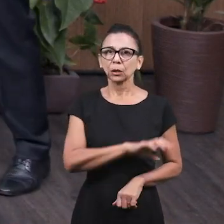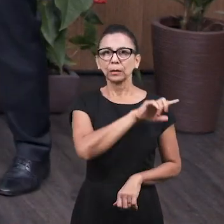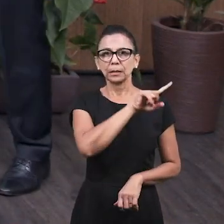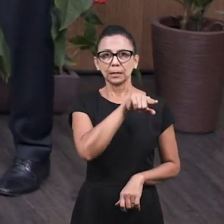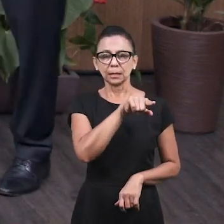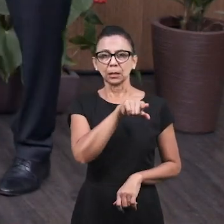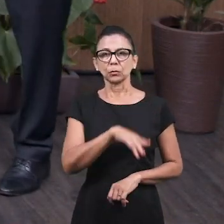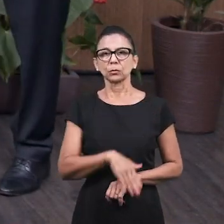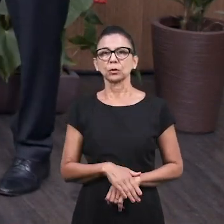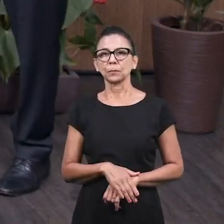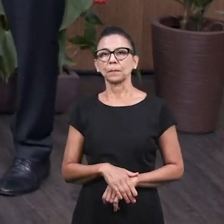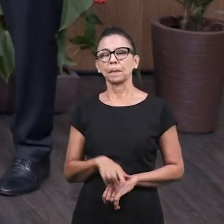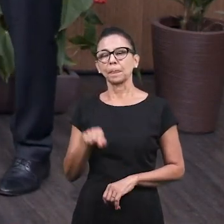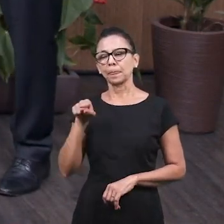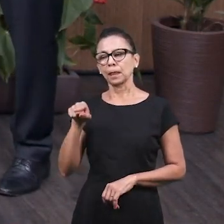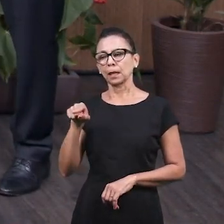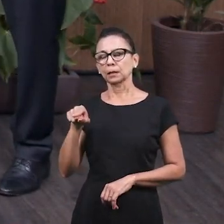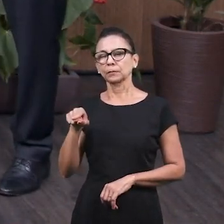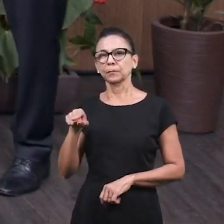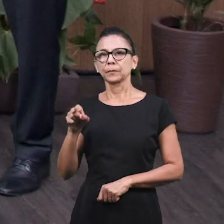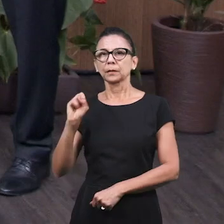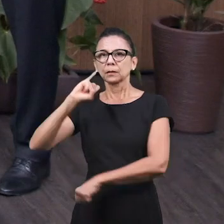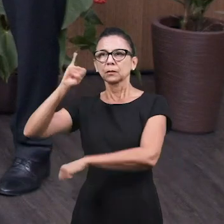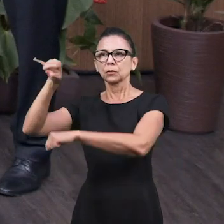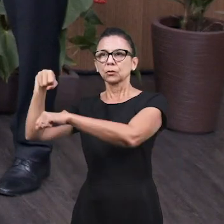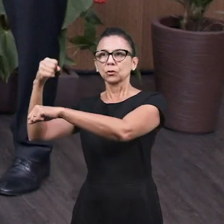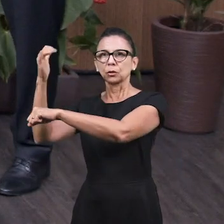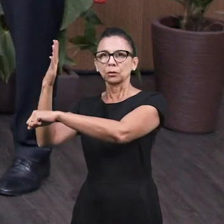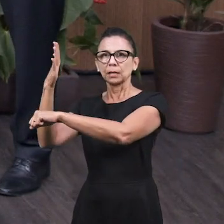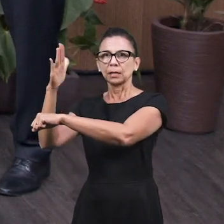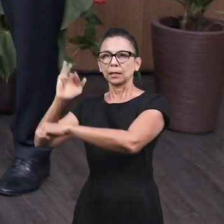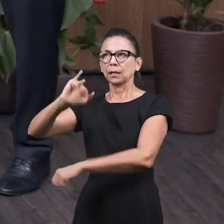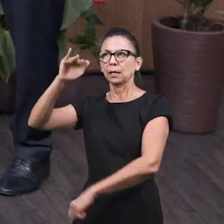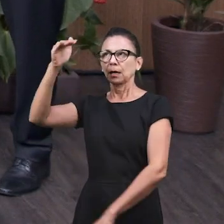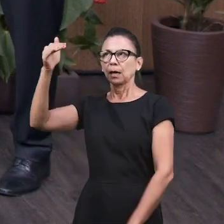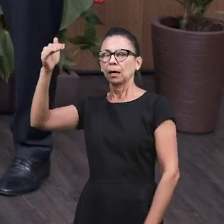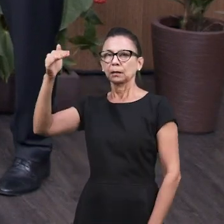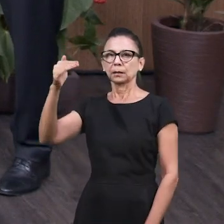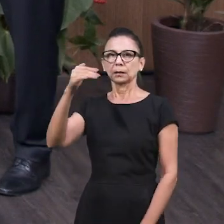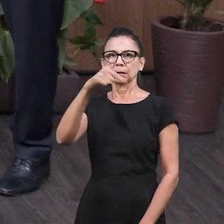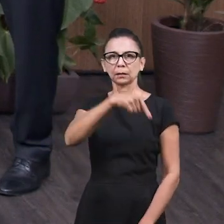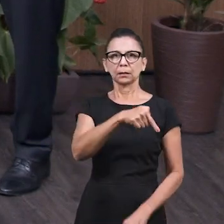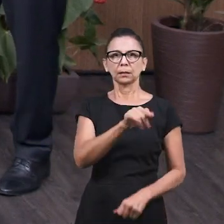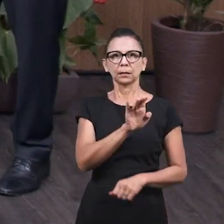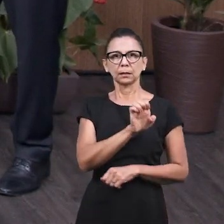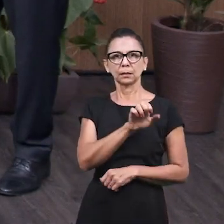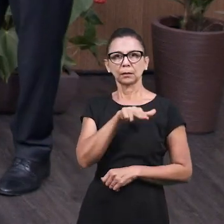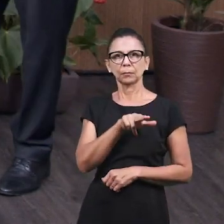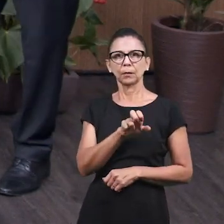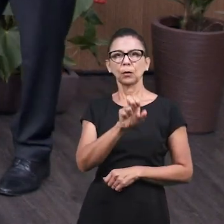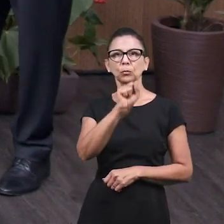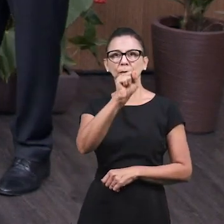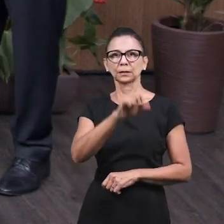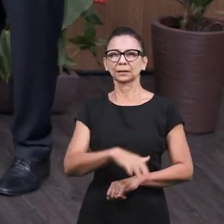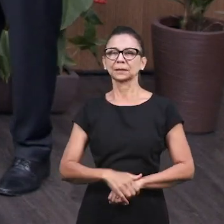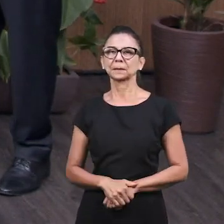спускались из Иерусалима, потому что Иерусалим, он находится в более горном регионе, чем Эммаус. И вот это вот